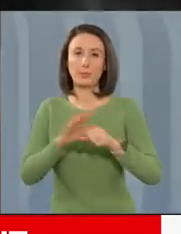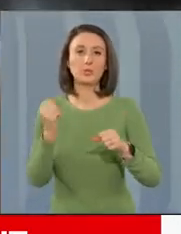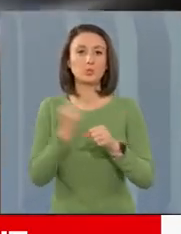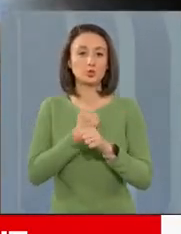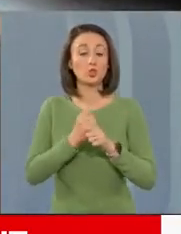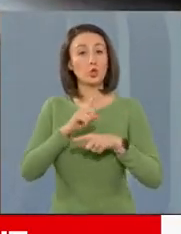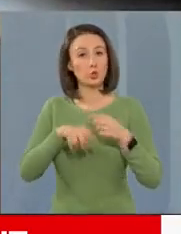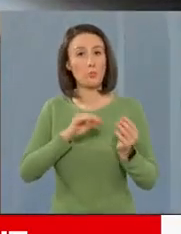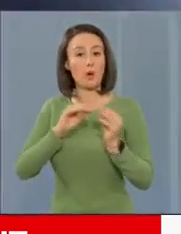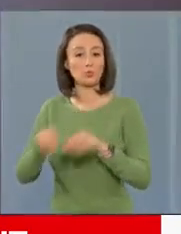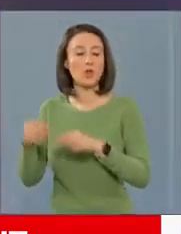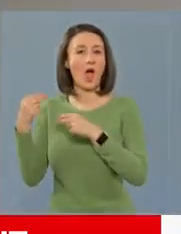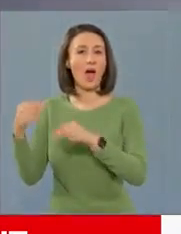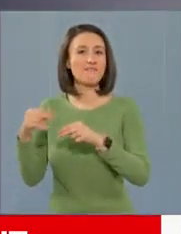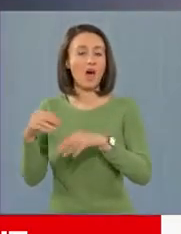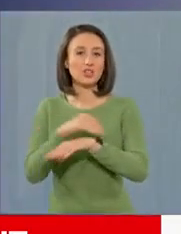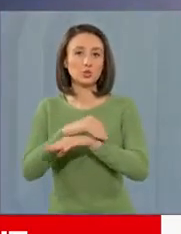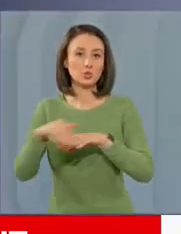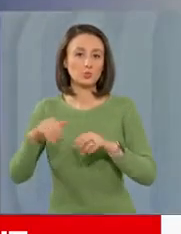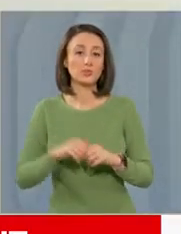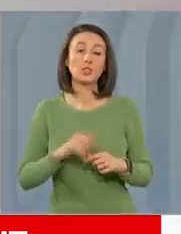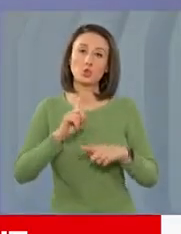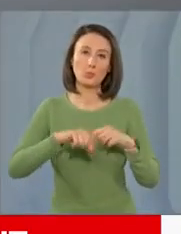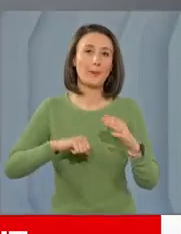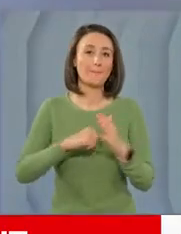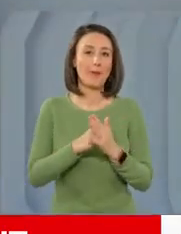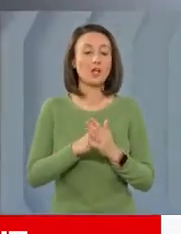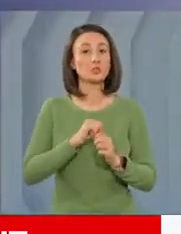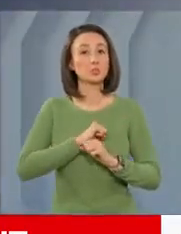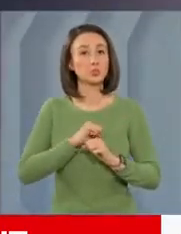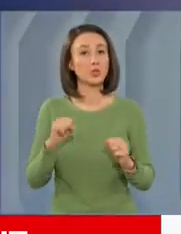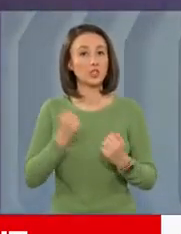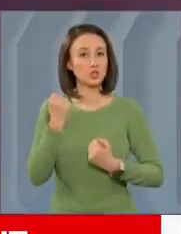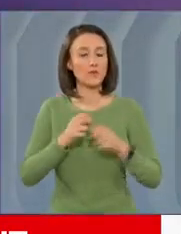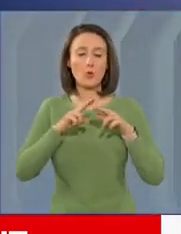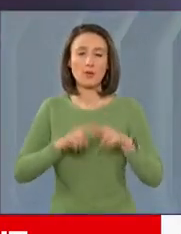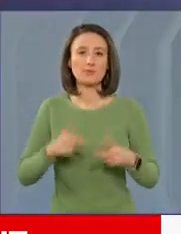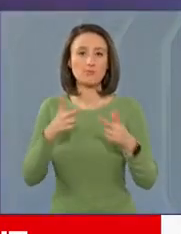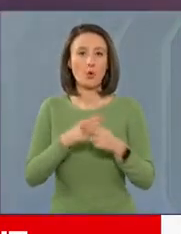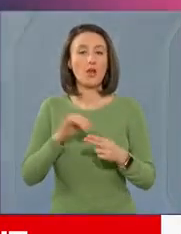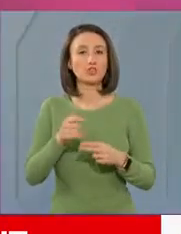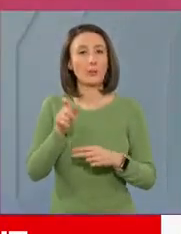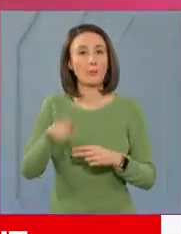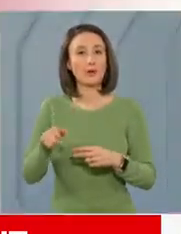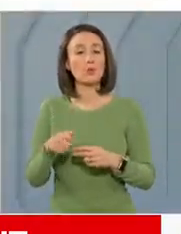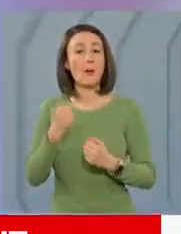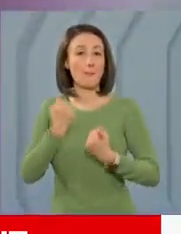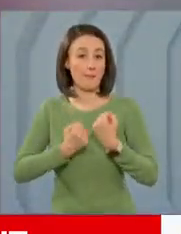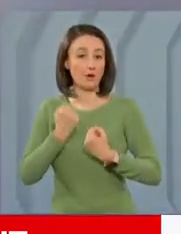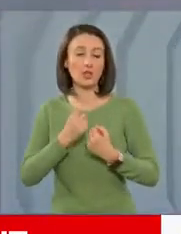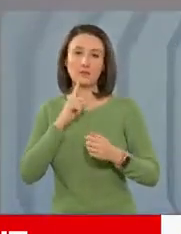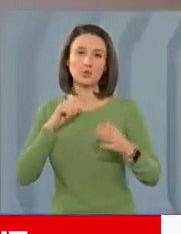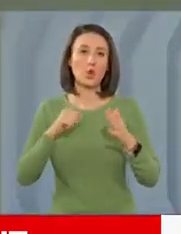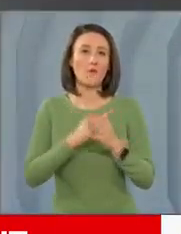muncitori, apoi a ajuns în afara părții carosabile. În urma impactului puternic, șoferul a rămas încarcerat, iar pasagerul din autoturism a